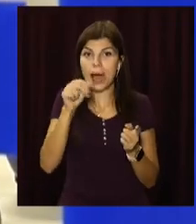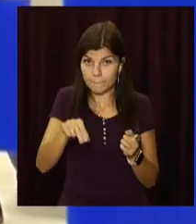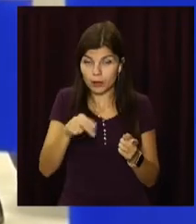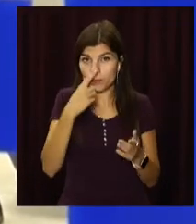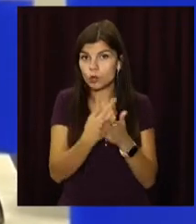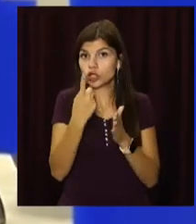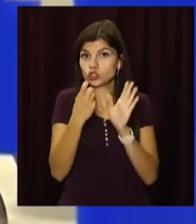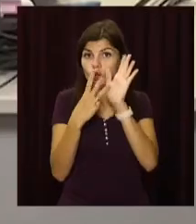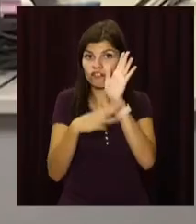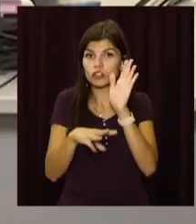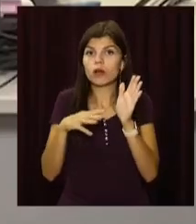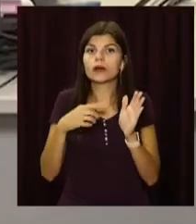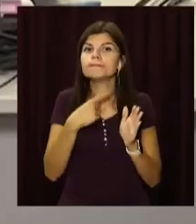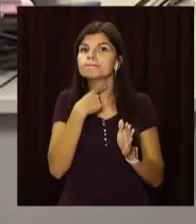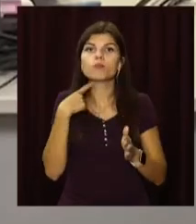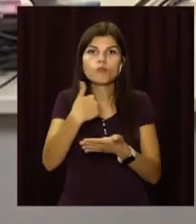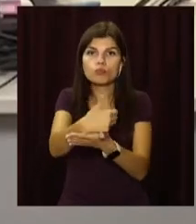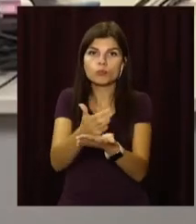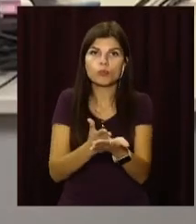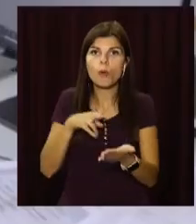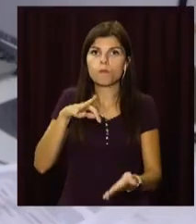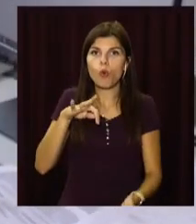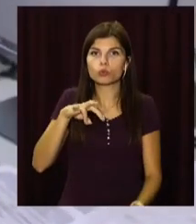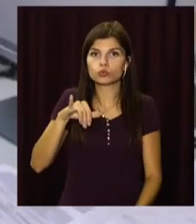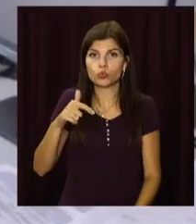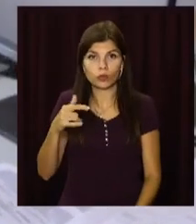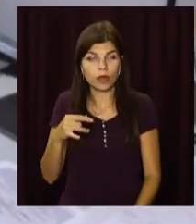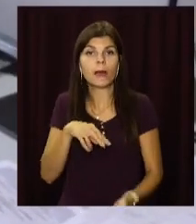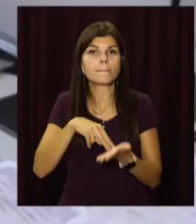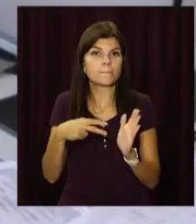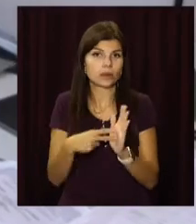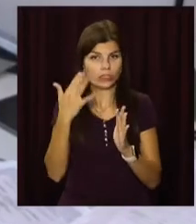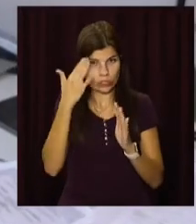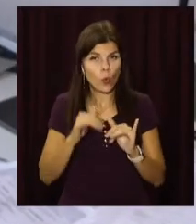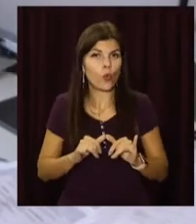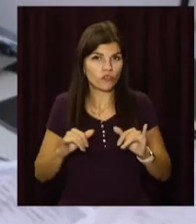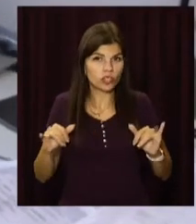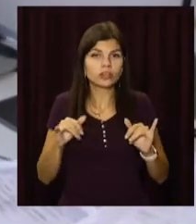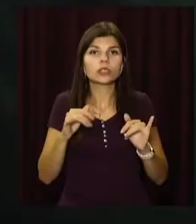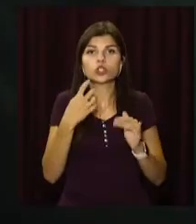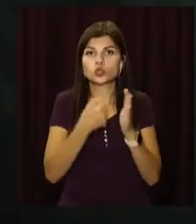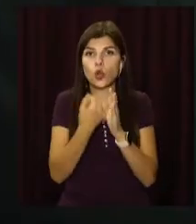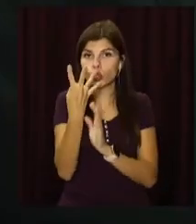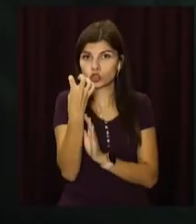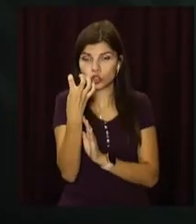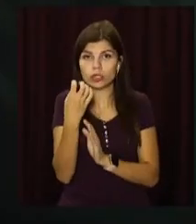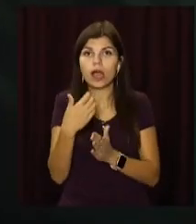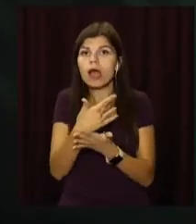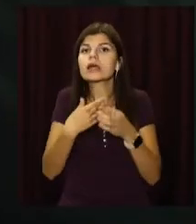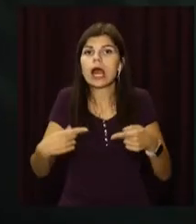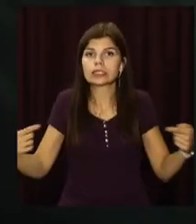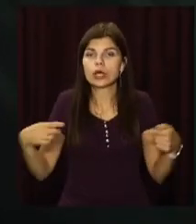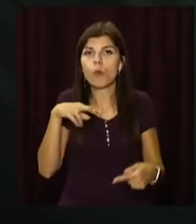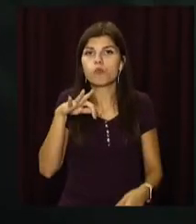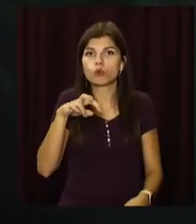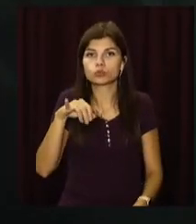понад 180 послуг. Найближчим часом їхній перелік планують збільшити до 400, кажуть в облдержадміністрації. Зокрема,